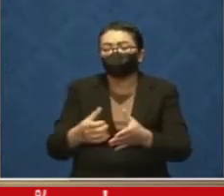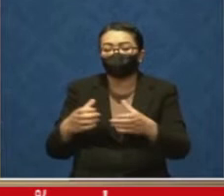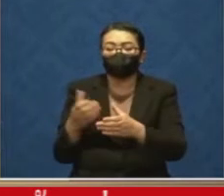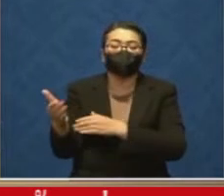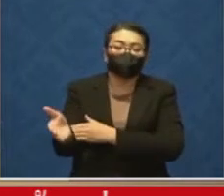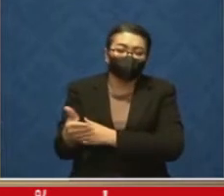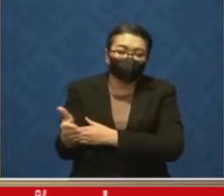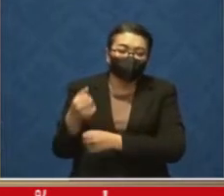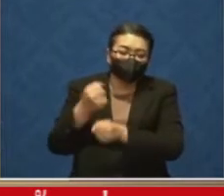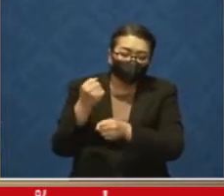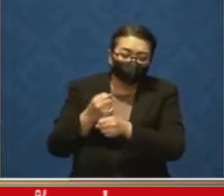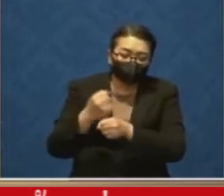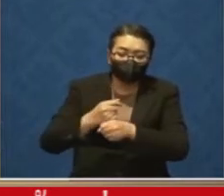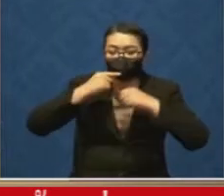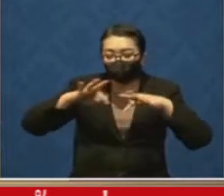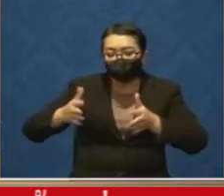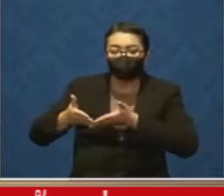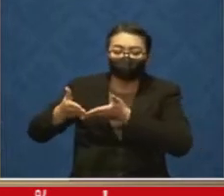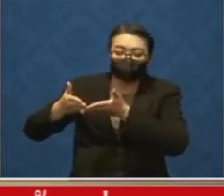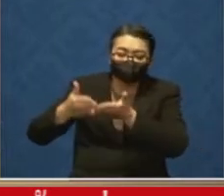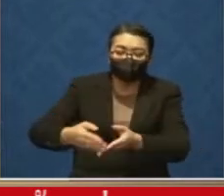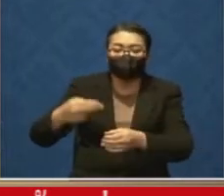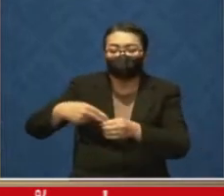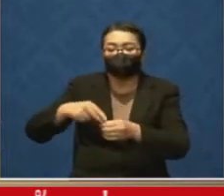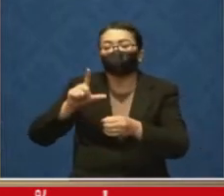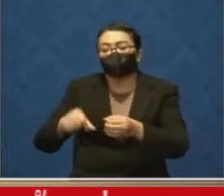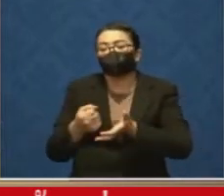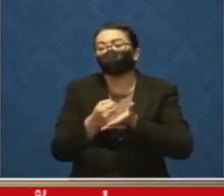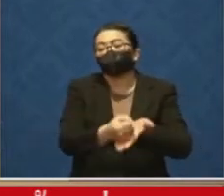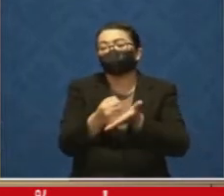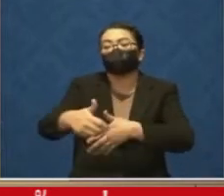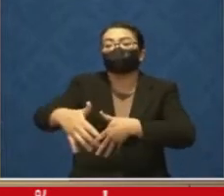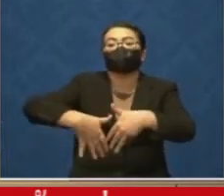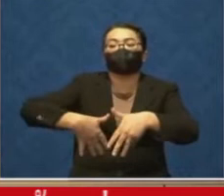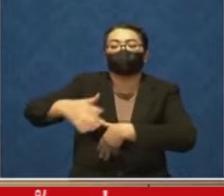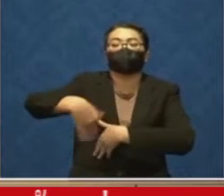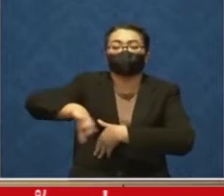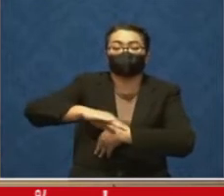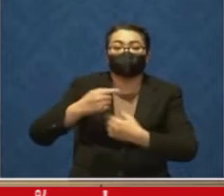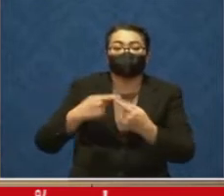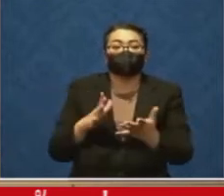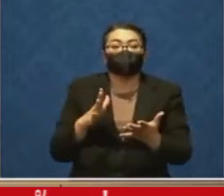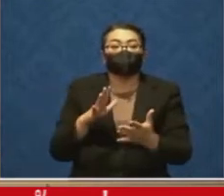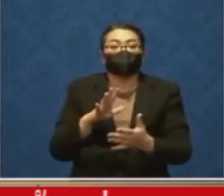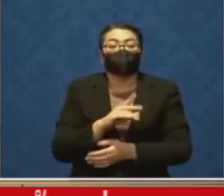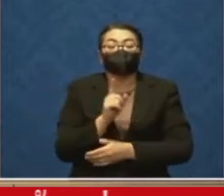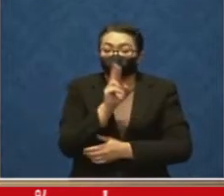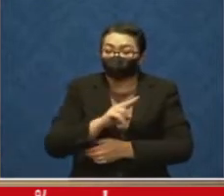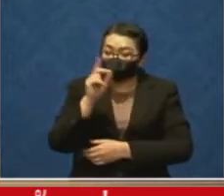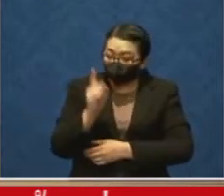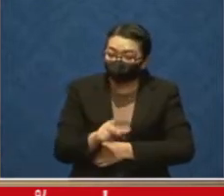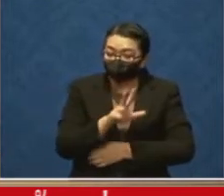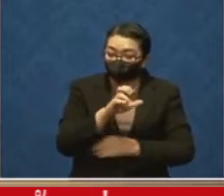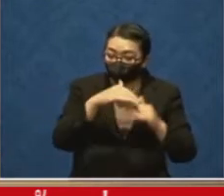มูลภาณิศที่จะนำไรได้เข้าประเทศแต่ปรากจว่า 600 แล้วลิท่านใช้จงๆ 300 แล้วล cielo